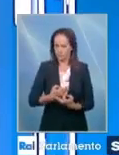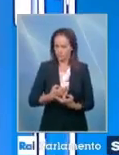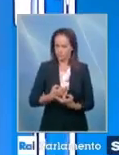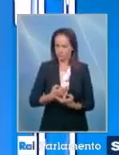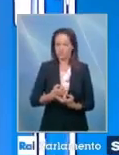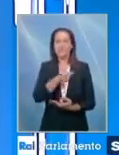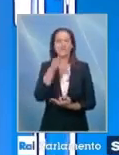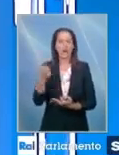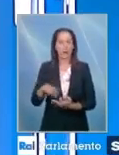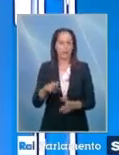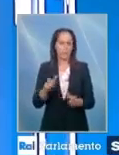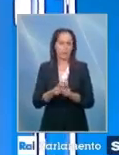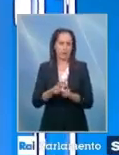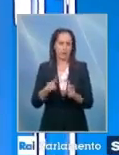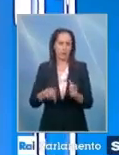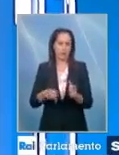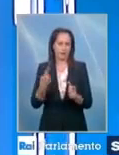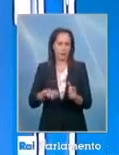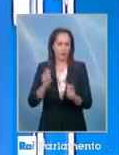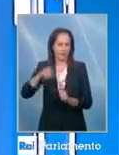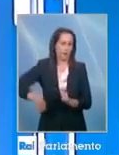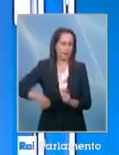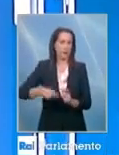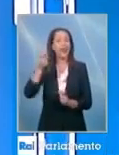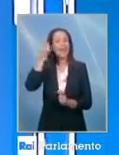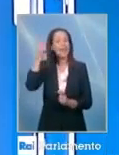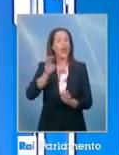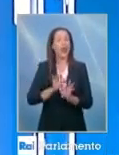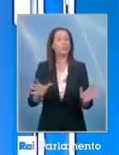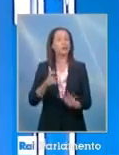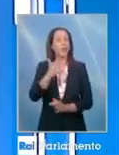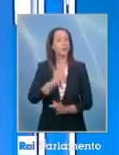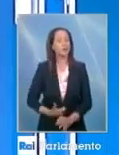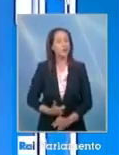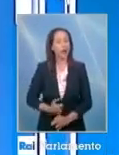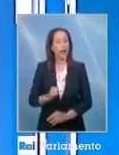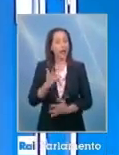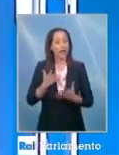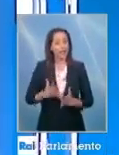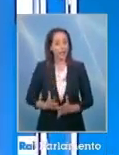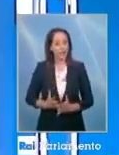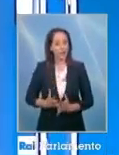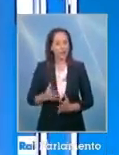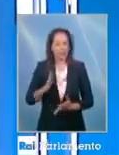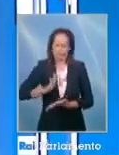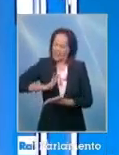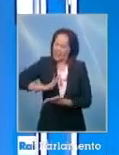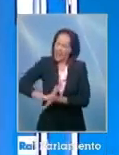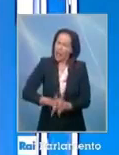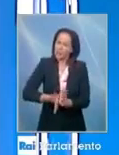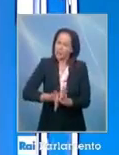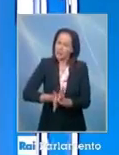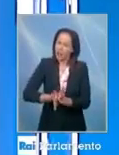i valori che servono a questa nazione per ripartire, e l'idea di libertà personale dell'individuo, quella che è stata calpestata ferocemente negli